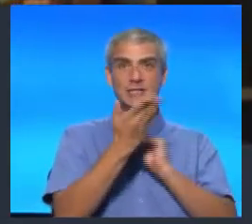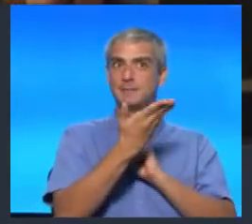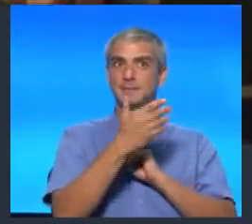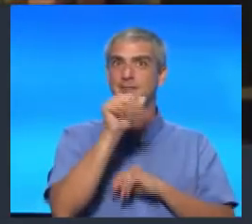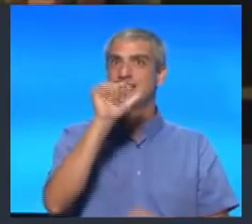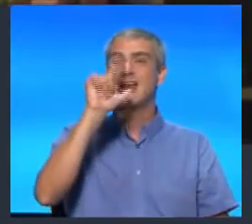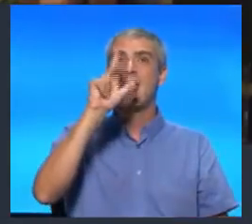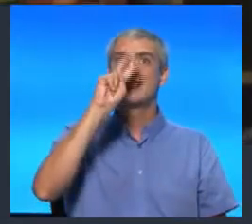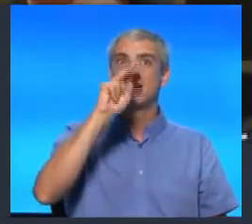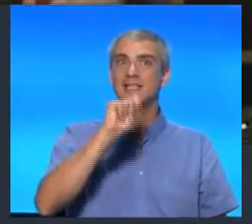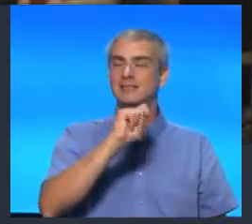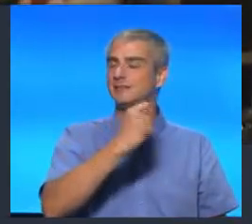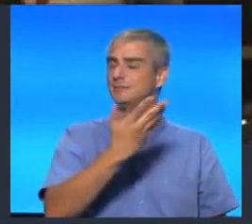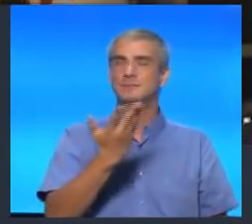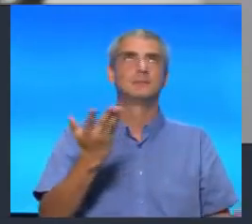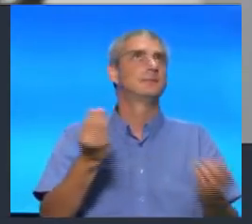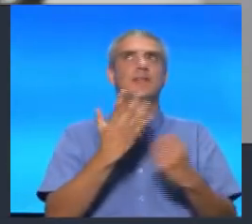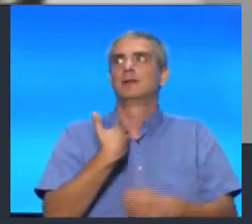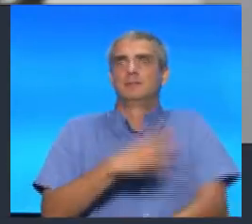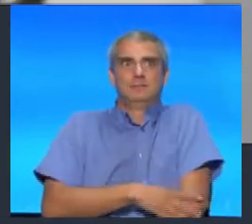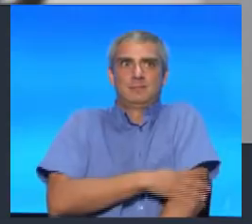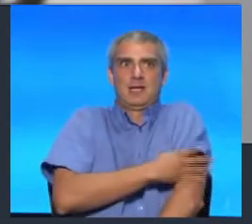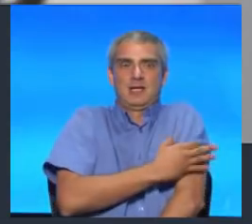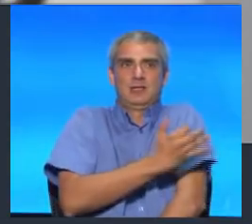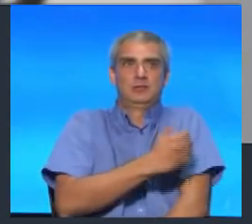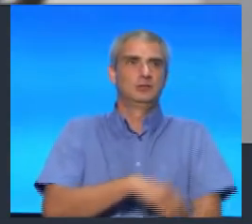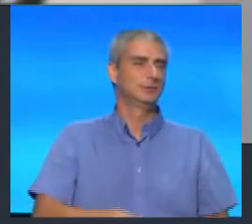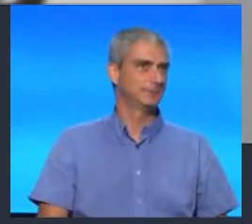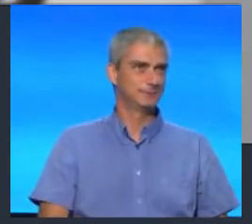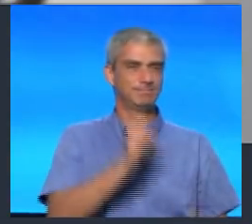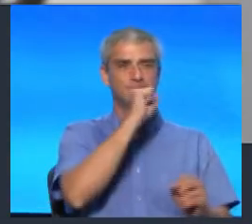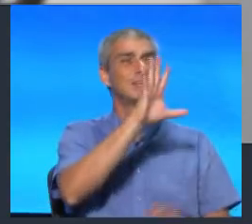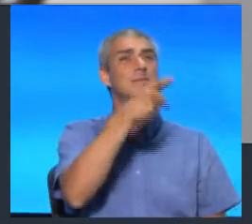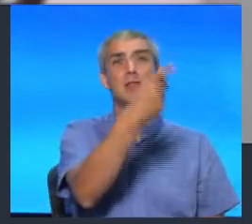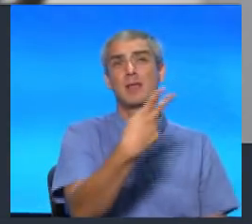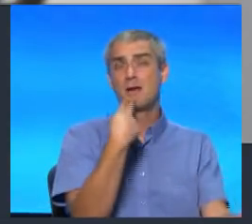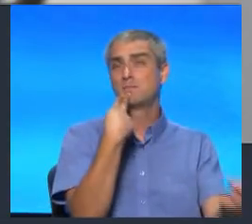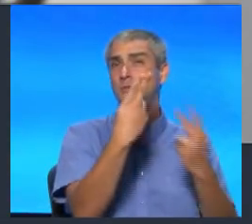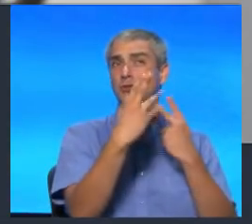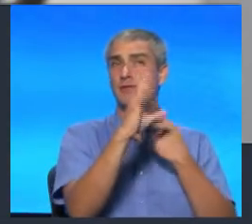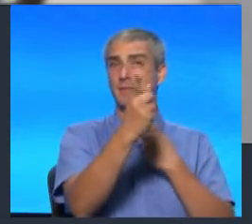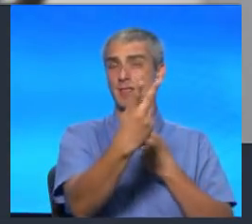אילנית זה דבר מרגש מאוד. האם אתה משיב, האם אתה